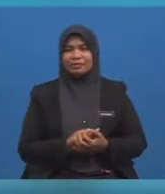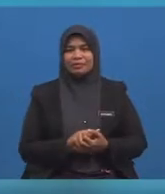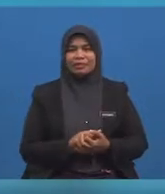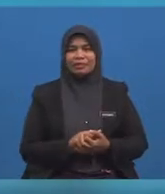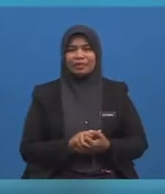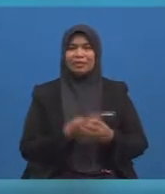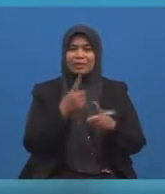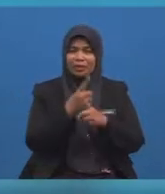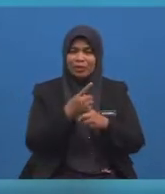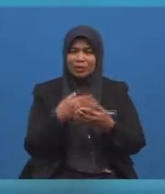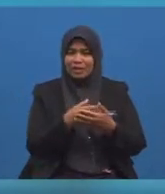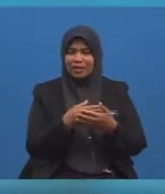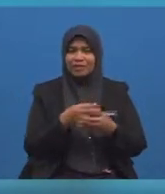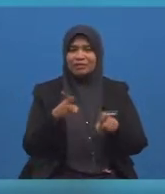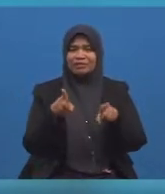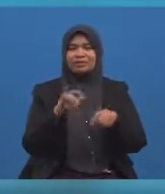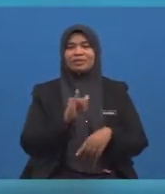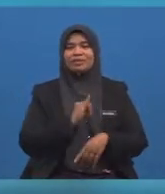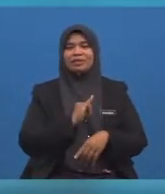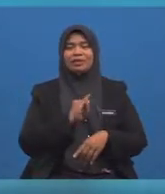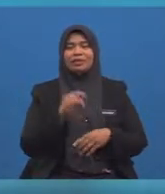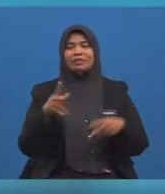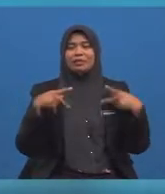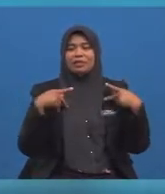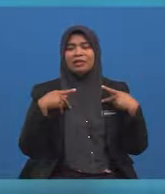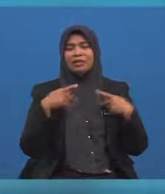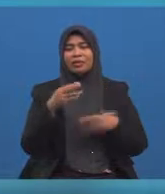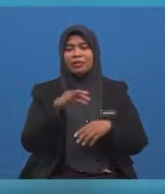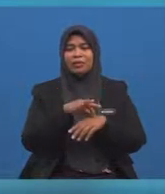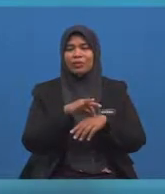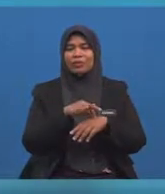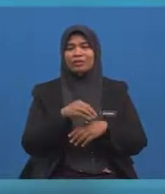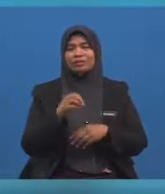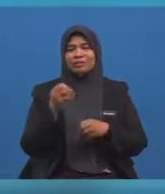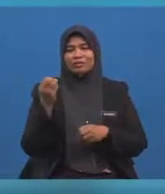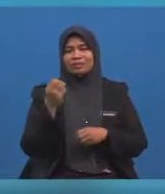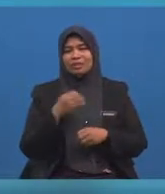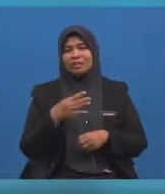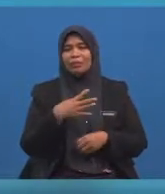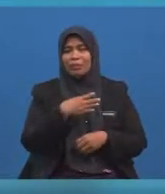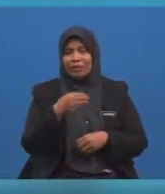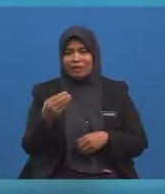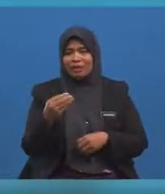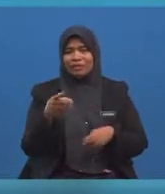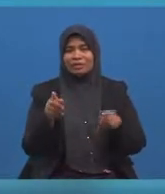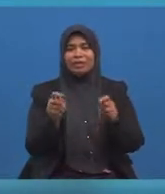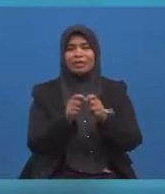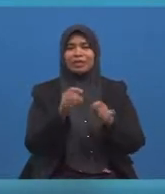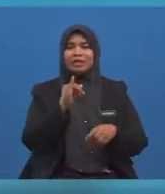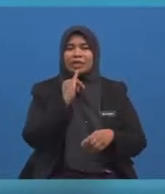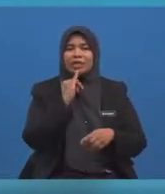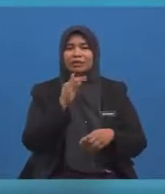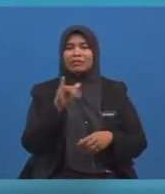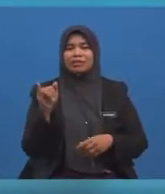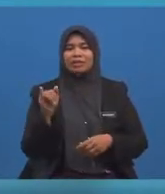Betul. Anak saya mempunyai kulit yang cerah seperti ibunya. Selain itu, dia